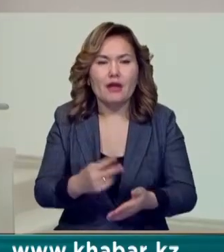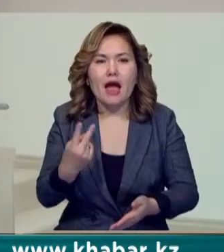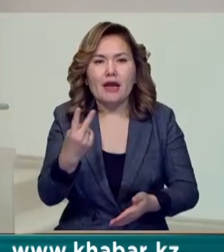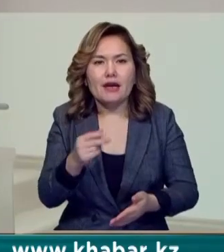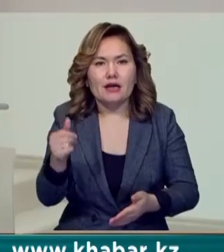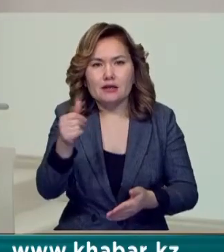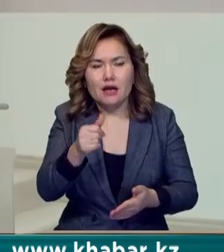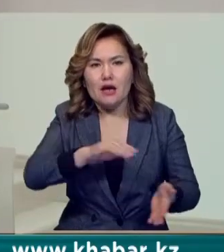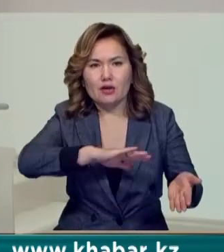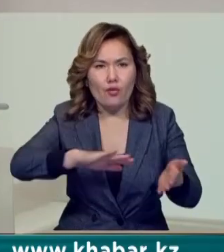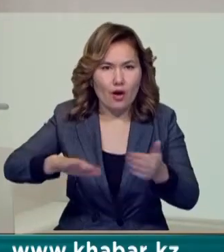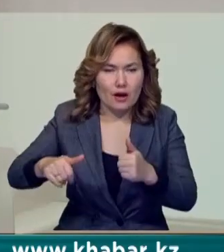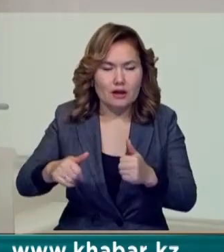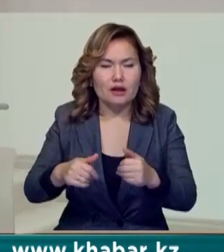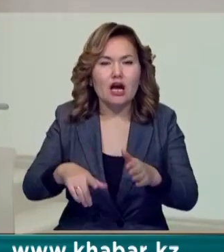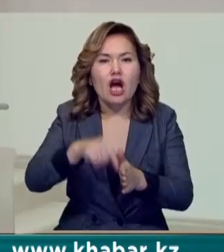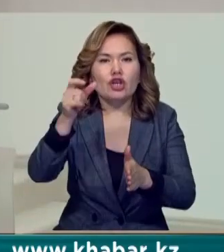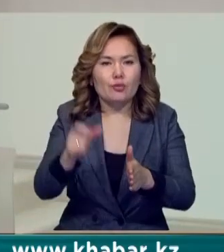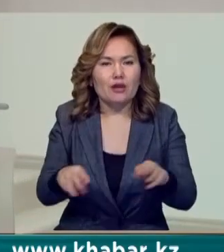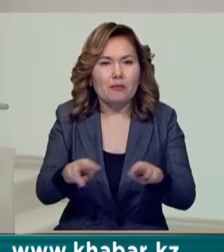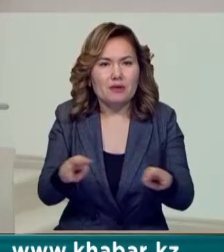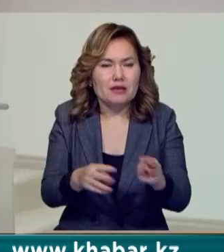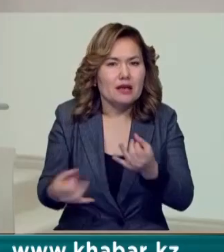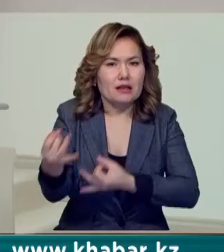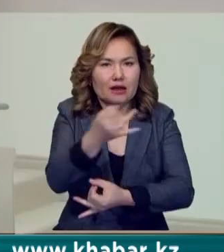астам уақыт бойы депутаттар талқылап жатыр. Себебі